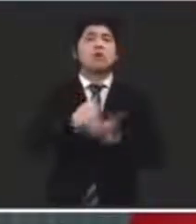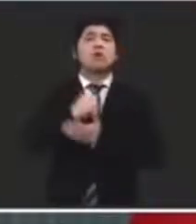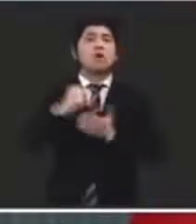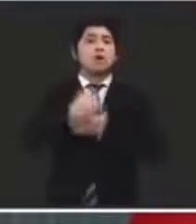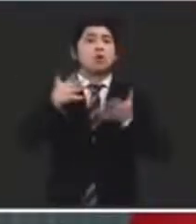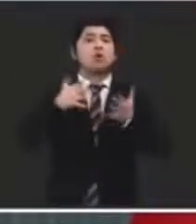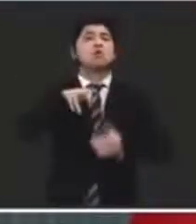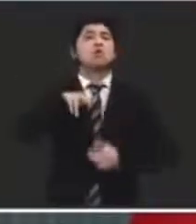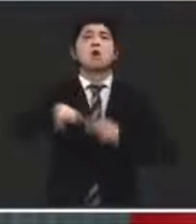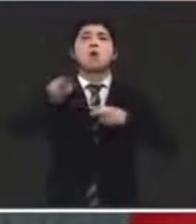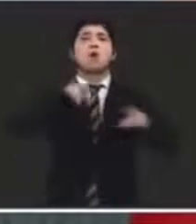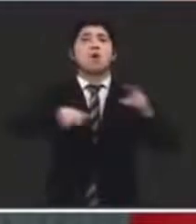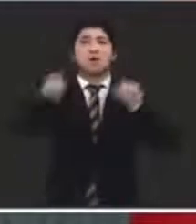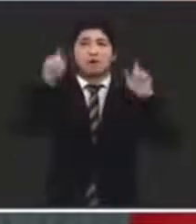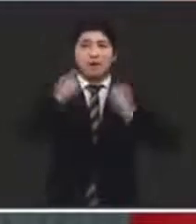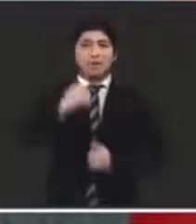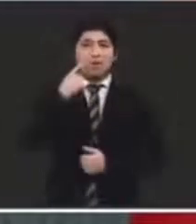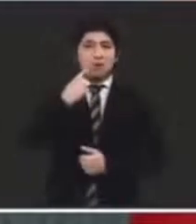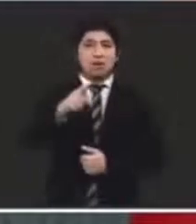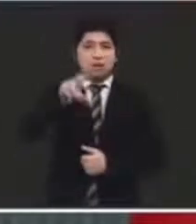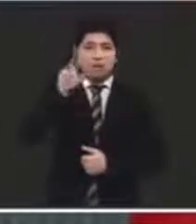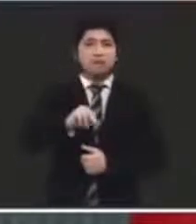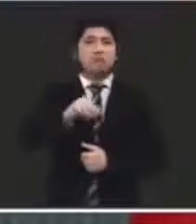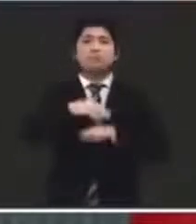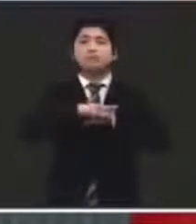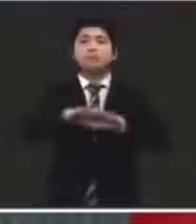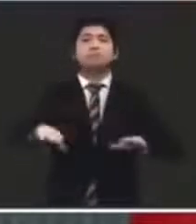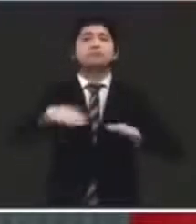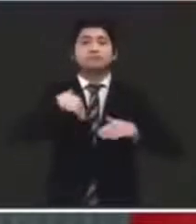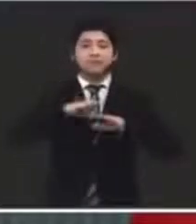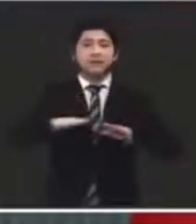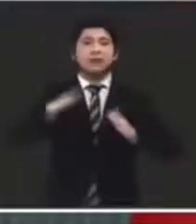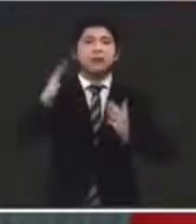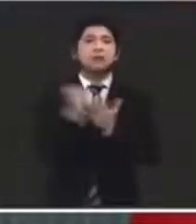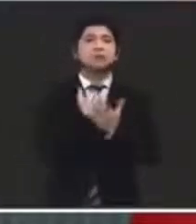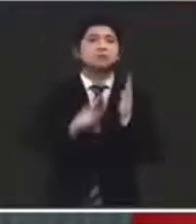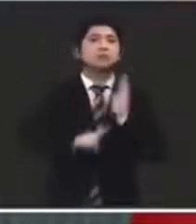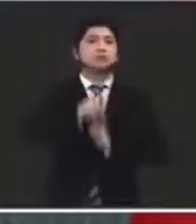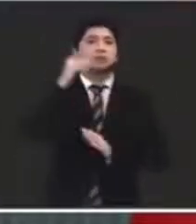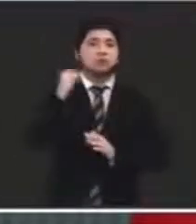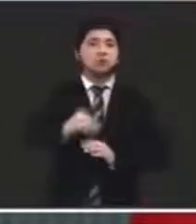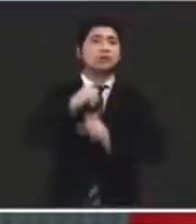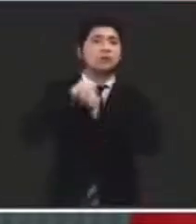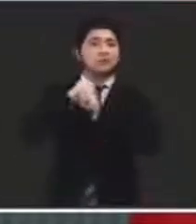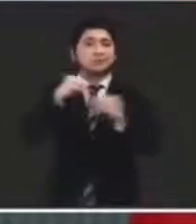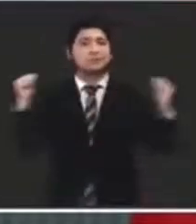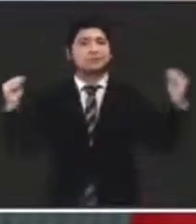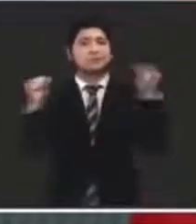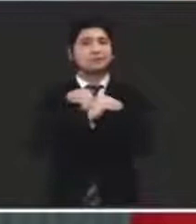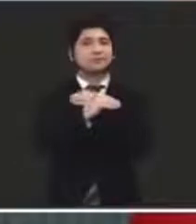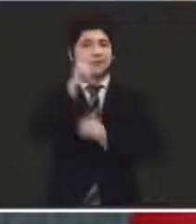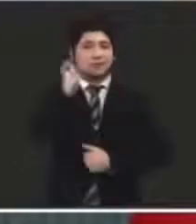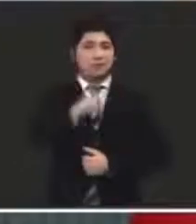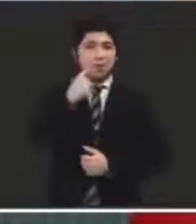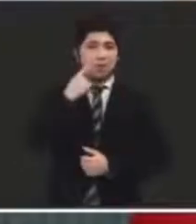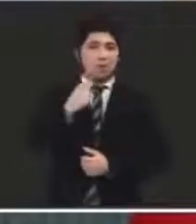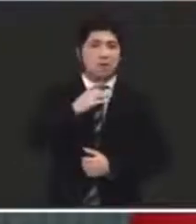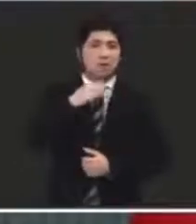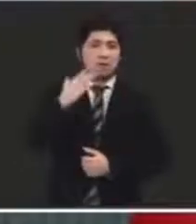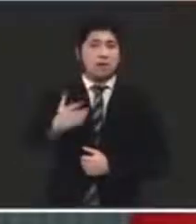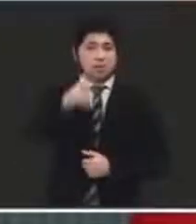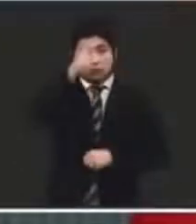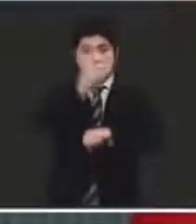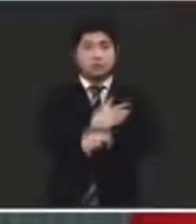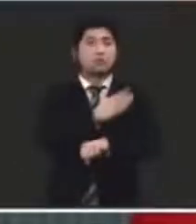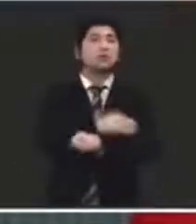koridorunun açılması ile yakalanan diplomatik başarının esir takasıyla devam ettirilmesi Ülkemiz